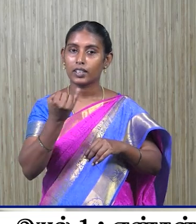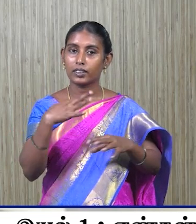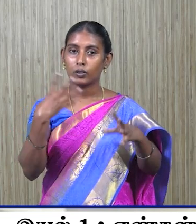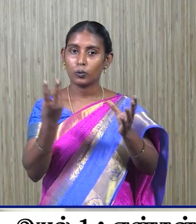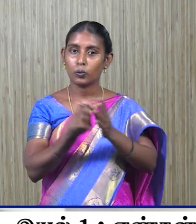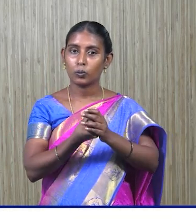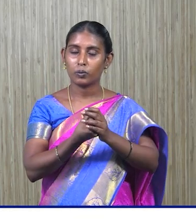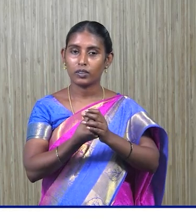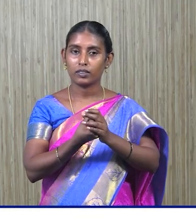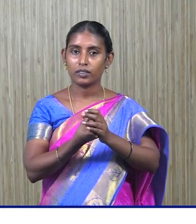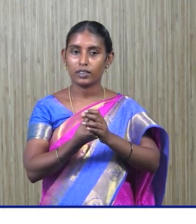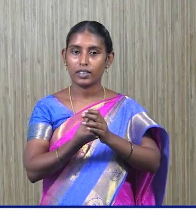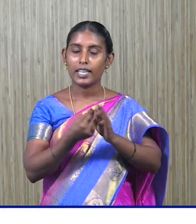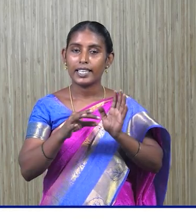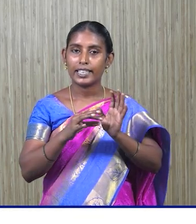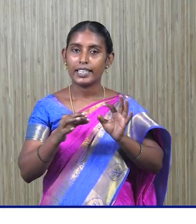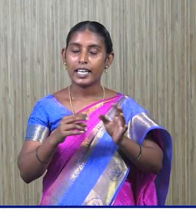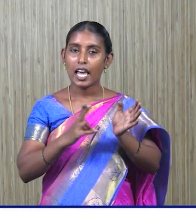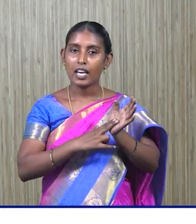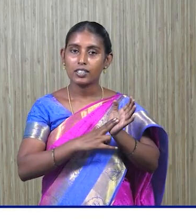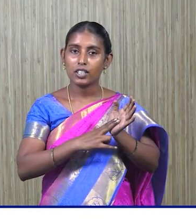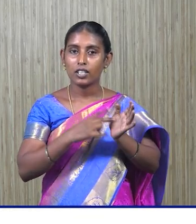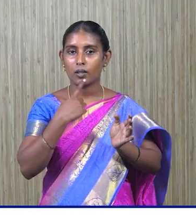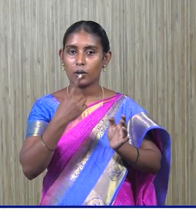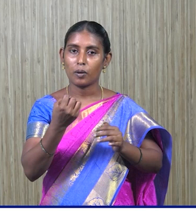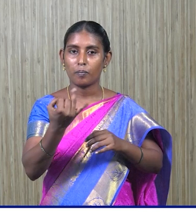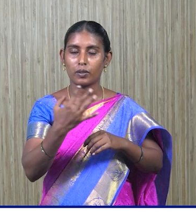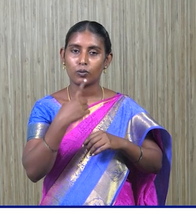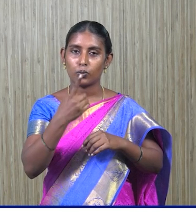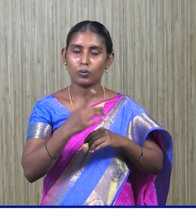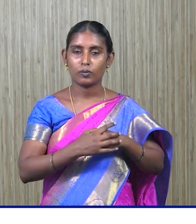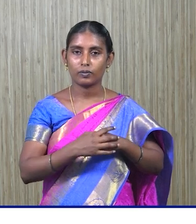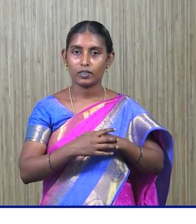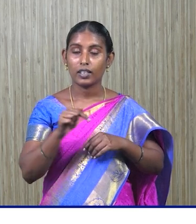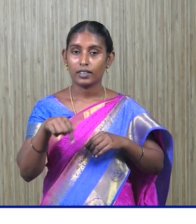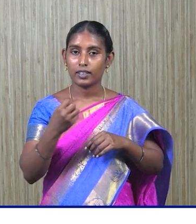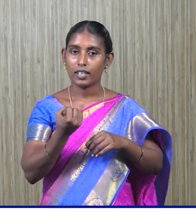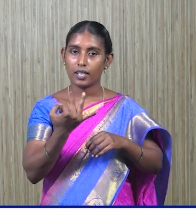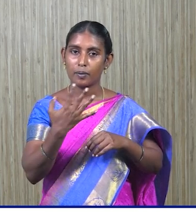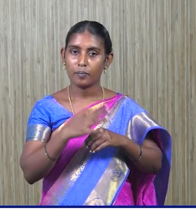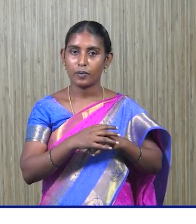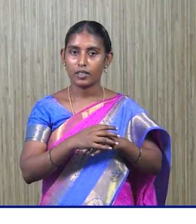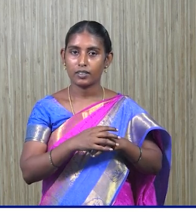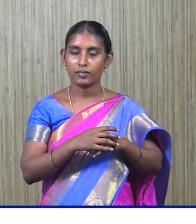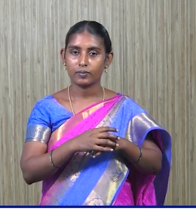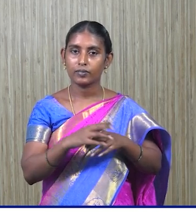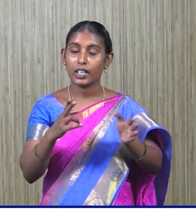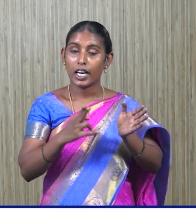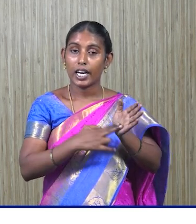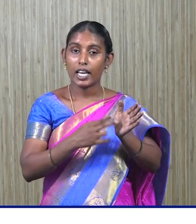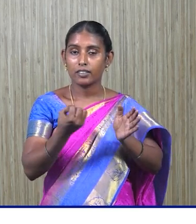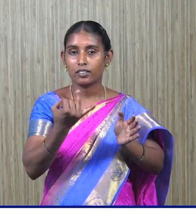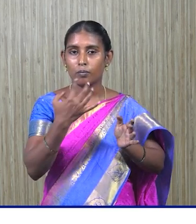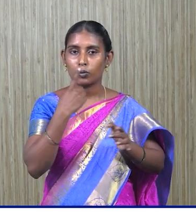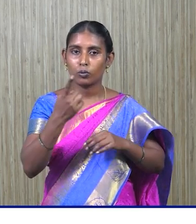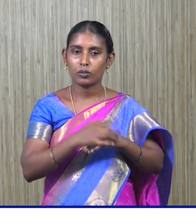நம்ம என்னன்னு சொல்கிறோம்னா இயல் எண்கள் அப்படி என்று சொல்கின்றோம். இந்த இயல் எண்களை ஆங்கிலத்தில் நேச்சுரல் நம்பர்ஸ் என்று